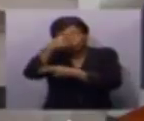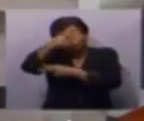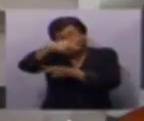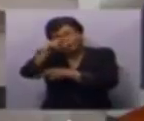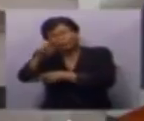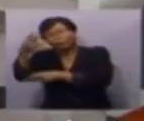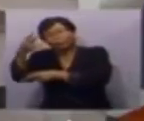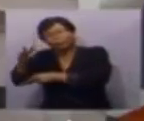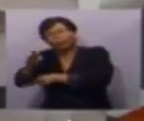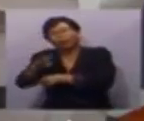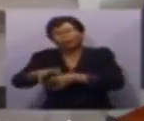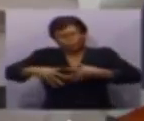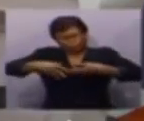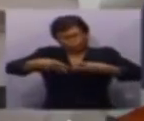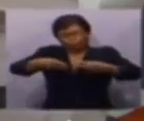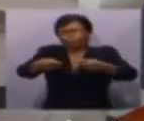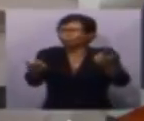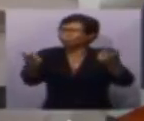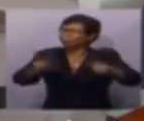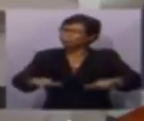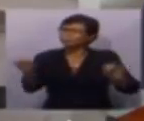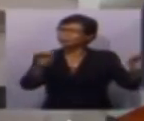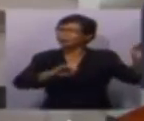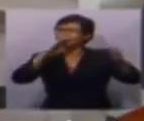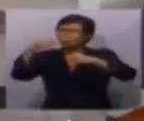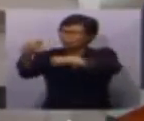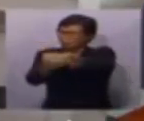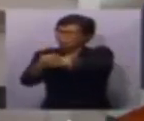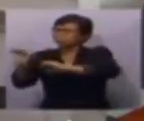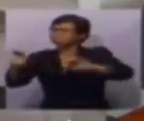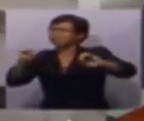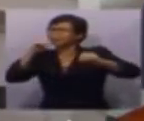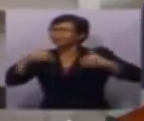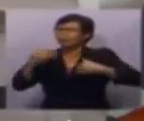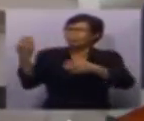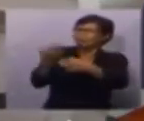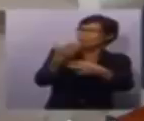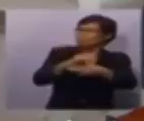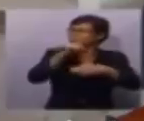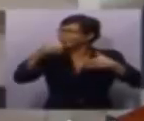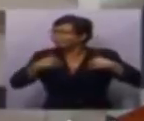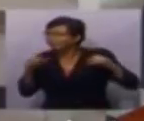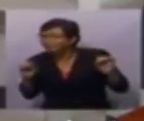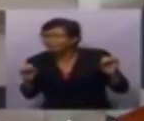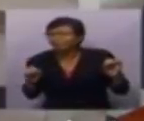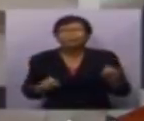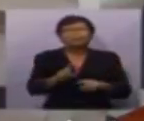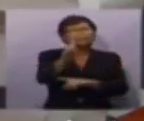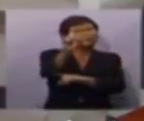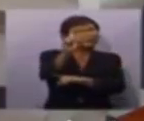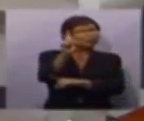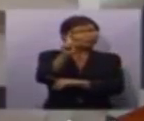PRU ke-14 berjalan lancar, tak ada insiden provokasi dan sebagainya, tiada ancaman dan sebagainya.